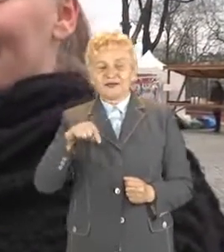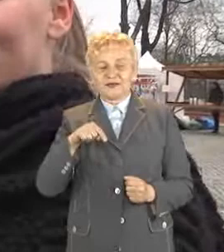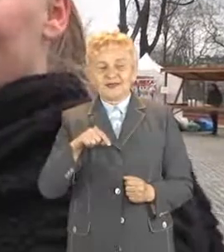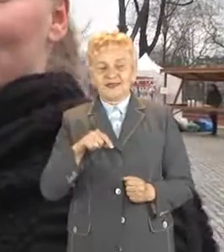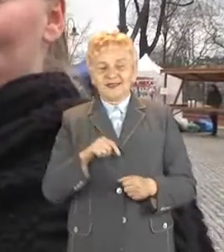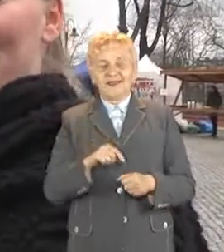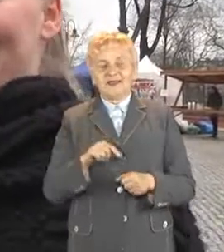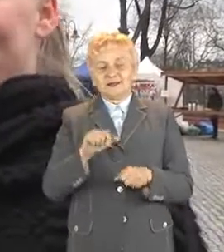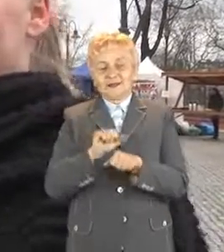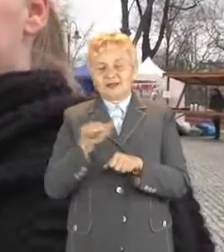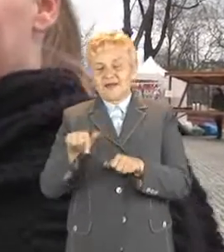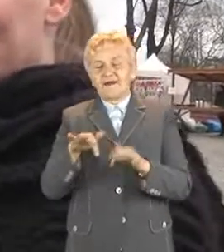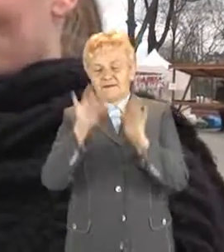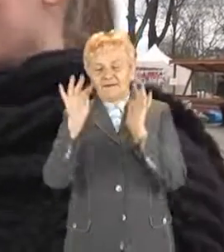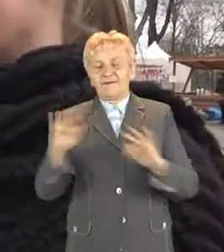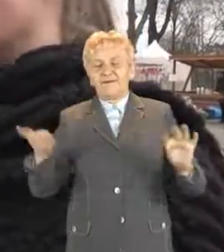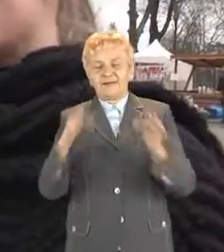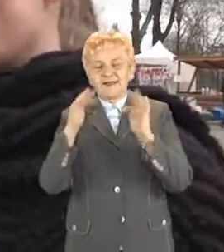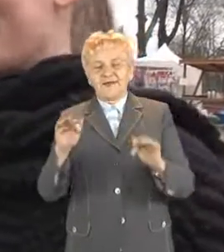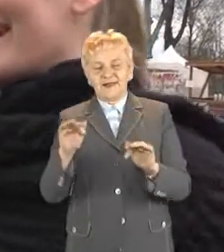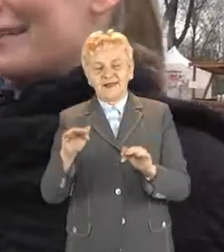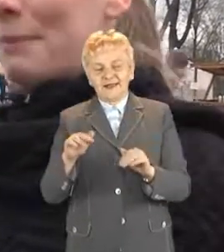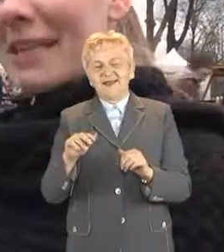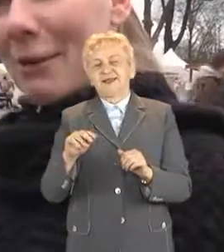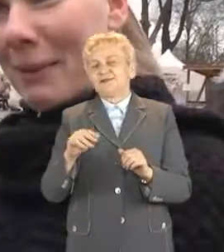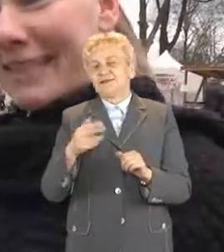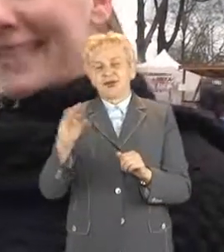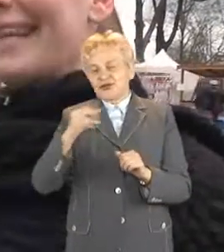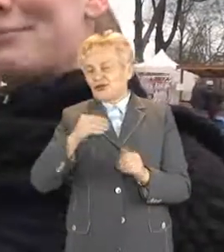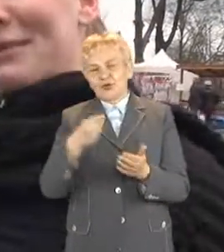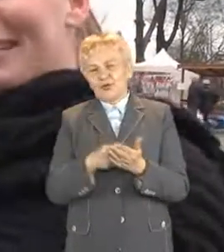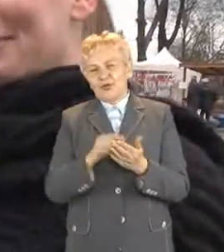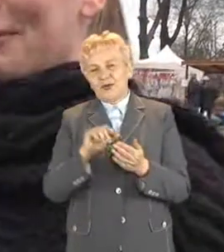taki festiwal, super. A coś Pani już kupiła dzisiaj? Jeszcze nie, na razie pierwsze